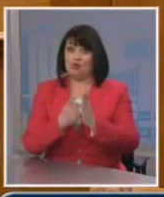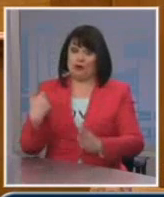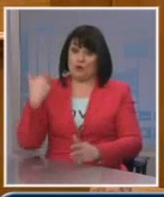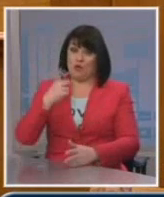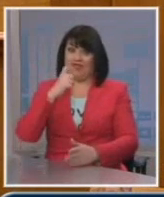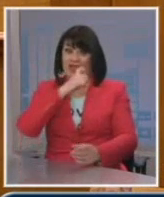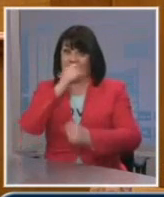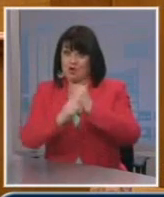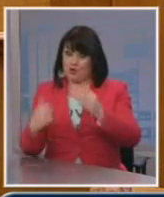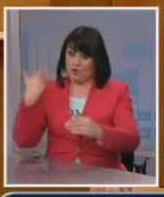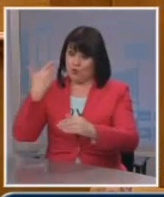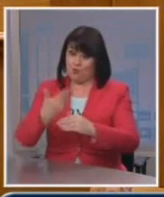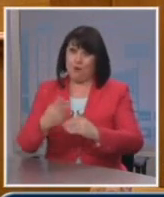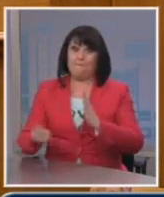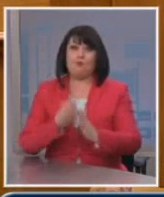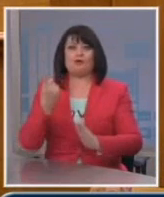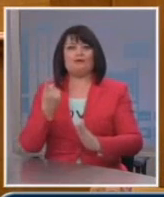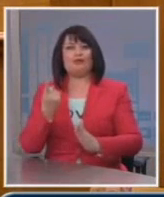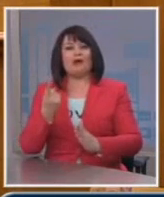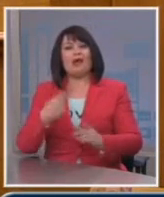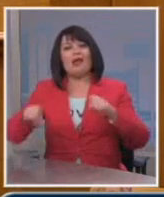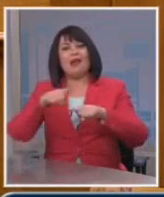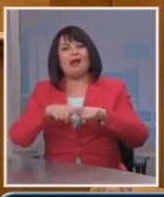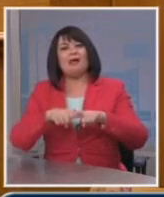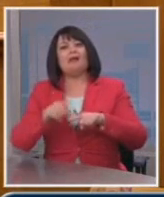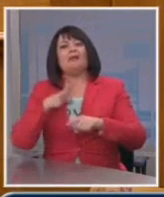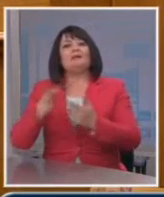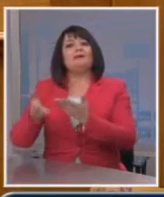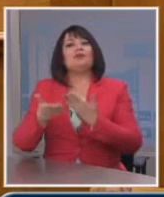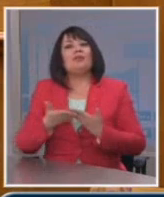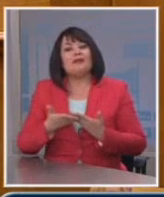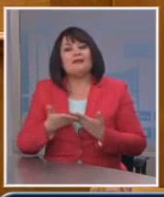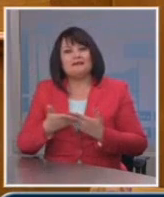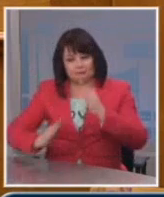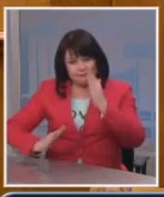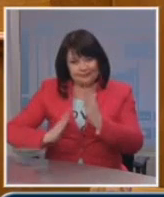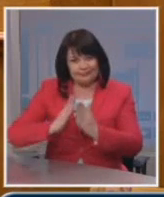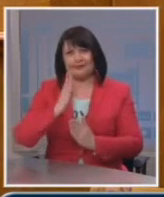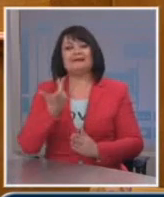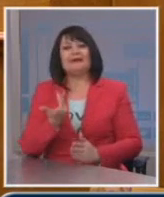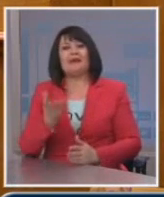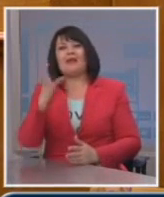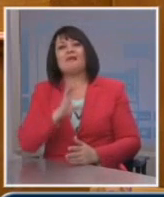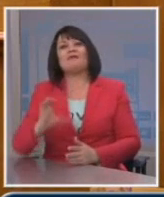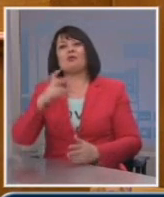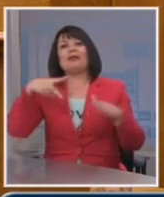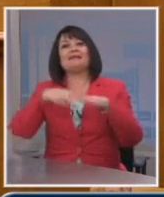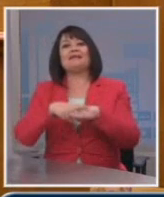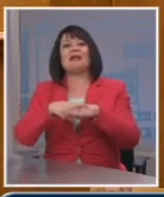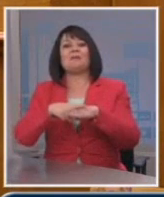δεκαετία, επιστρέφει στην Ελλάδα με σκοπό να συμβάλλει στην προσπάθεια για την ανάκαμψη η Ευρωπαϊκή Τράπεζα